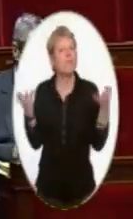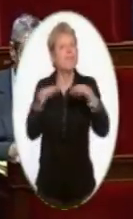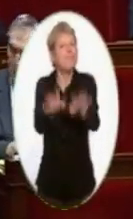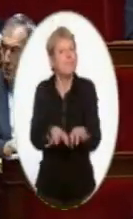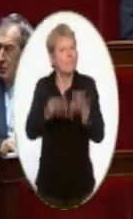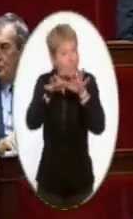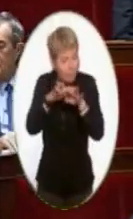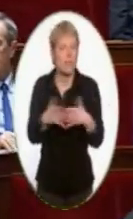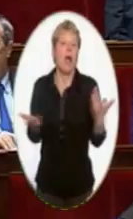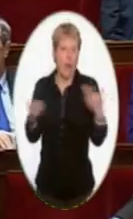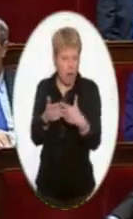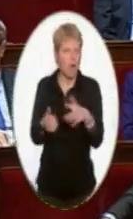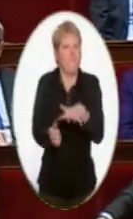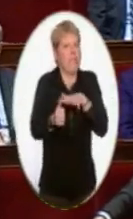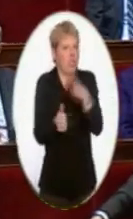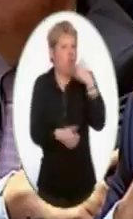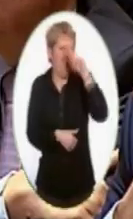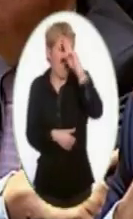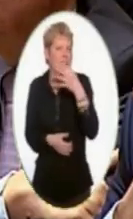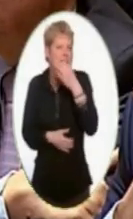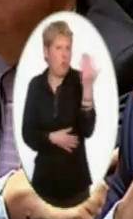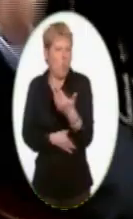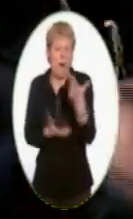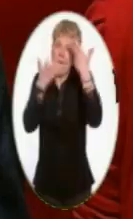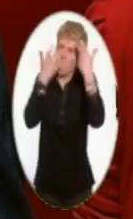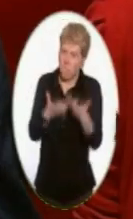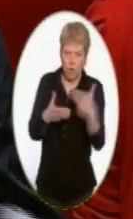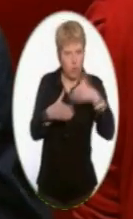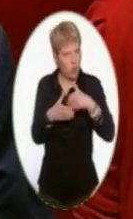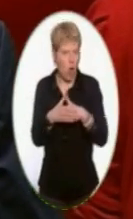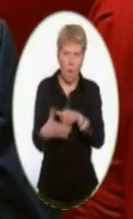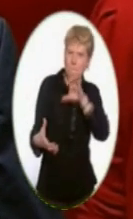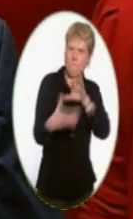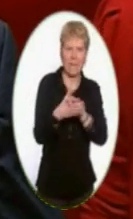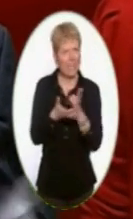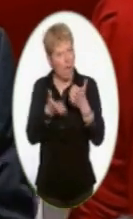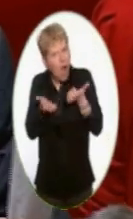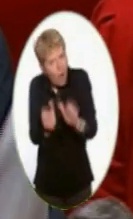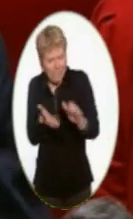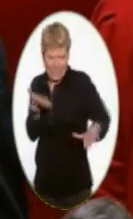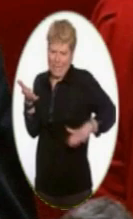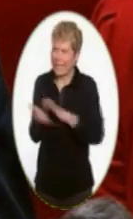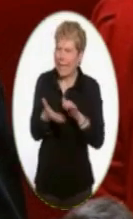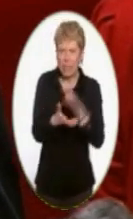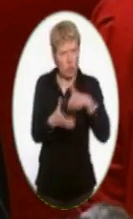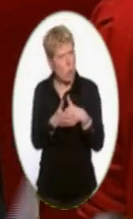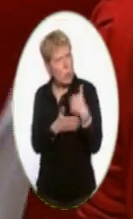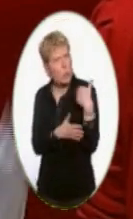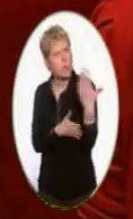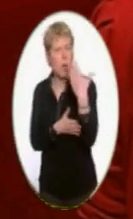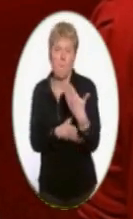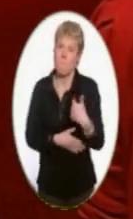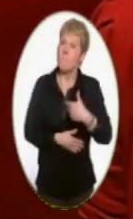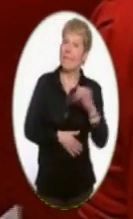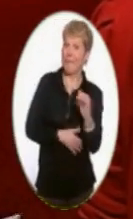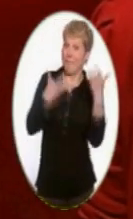Bien, Monsieur le Président, mes chers collègues. On ne vous entend pas. Jamais, sans doute, les relations franco-allemandes n'ont été